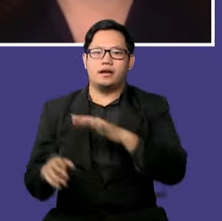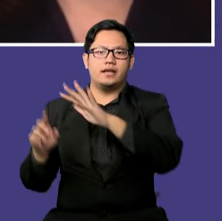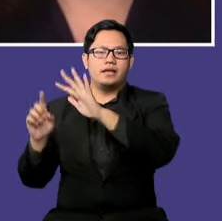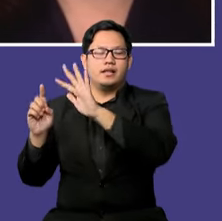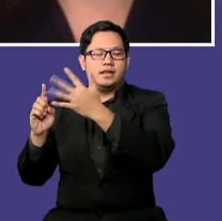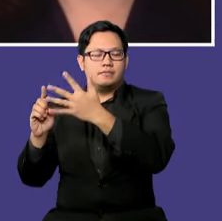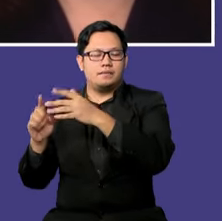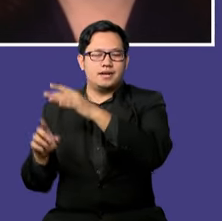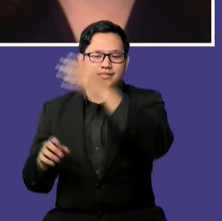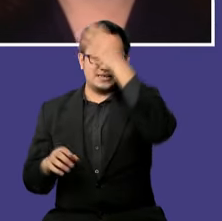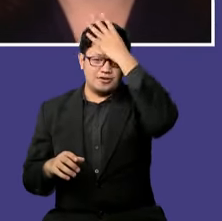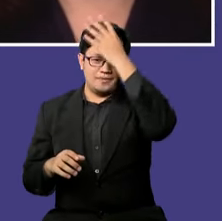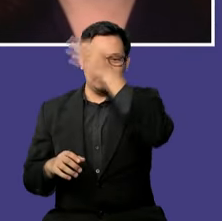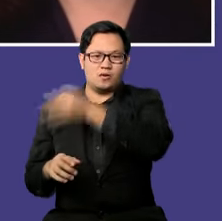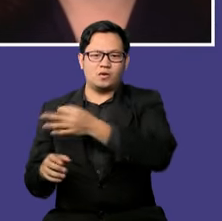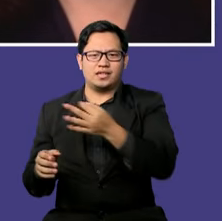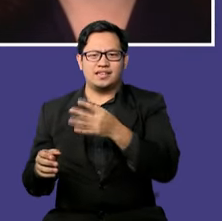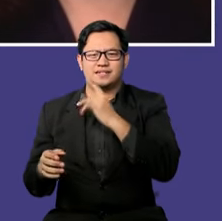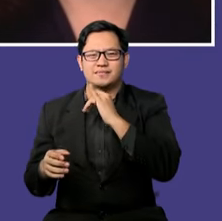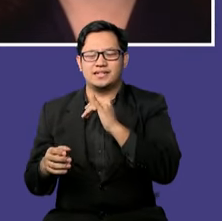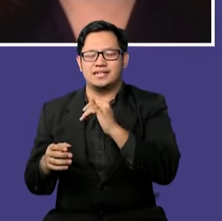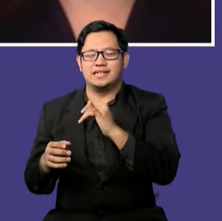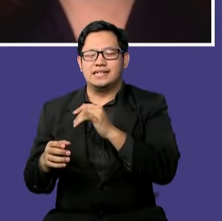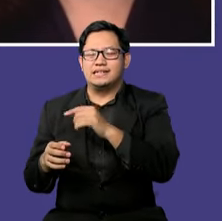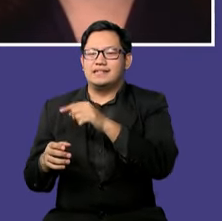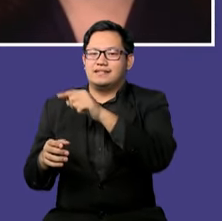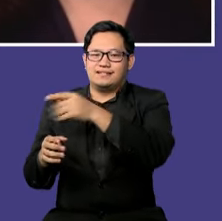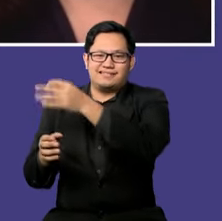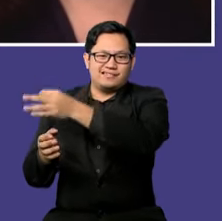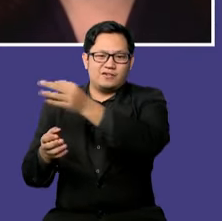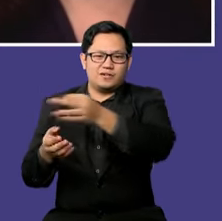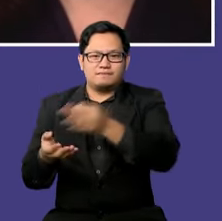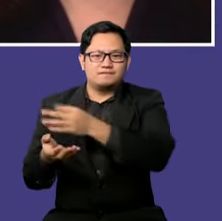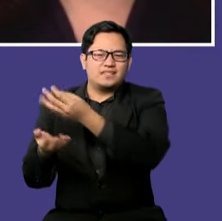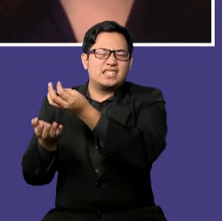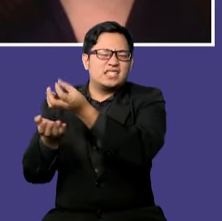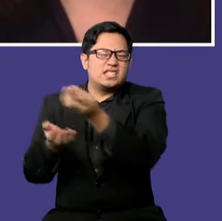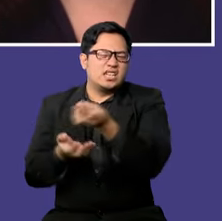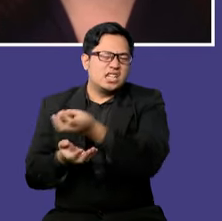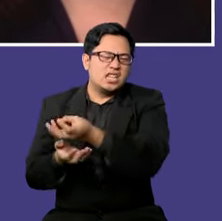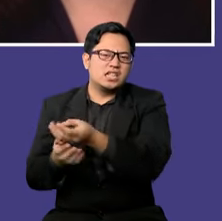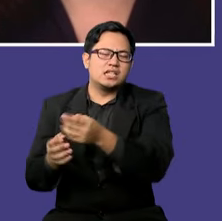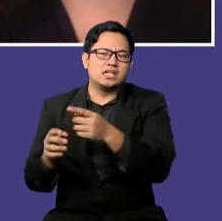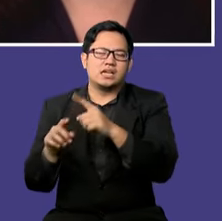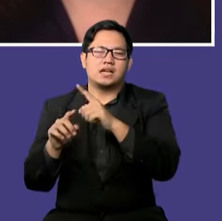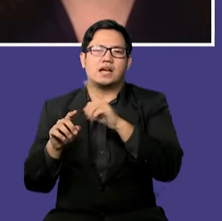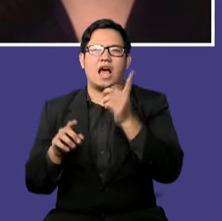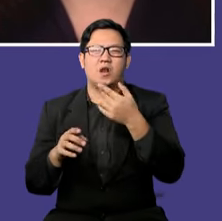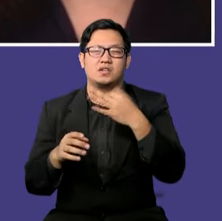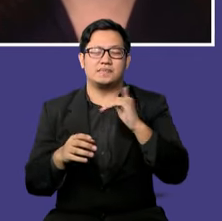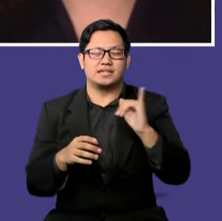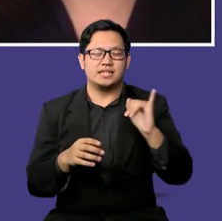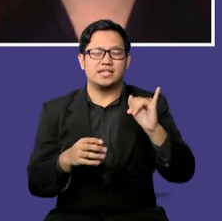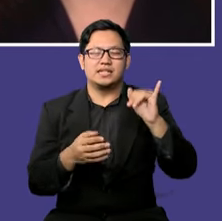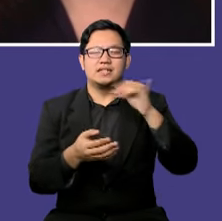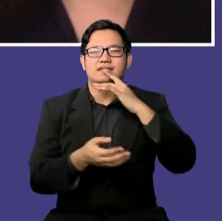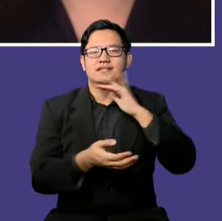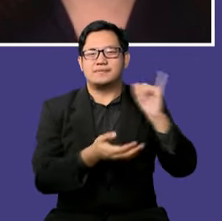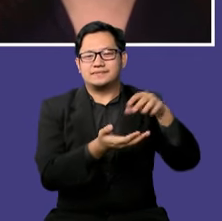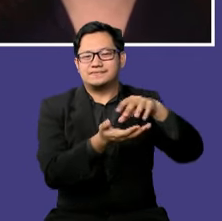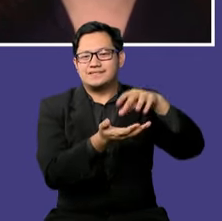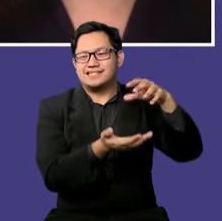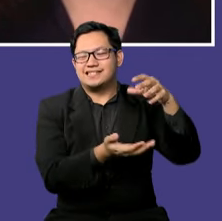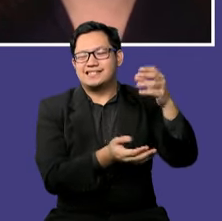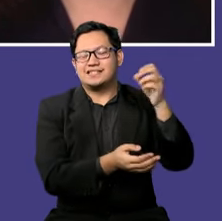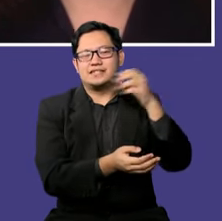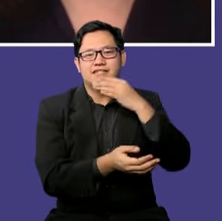kabupaten kota di Indonesia itu angkanya kecil sekali jadi yang 1000 ke atas tuh bener-bener cuma 12 aja punya senter senter yang memang